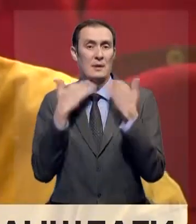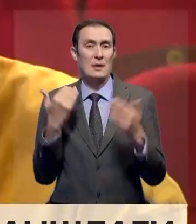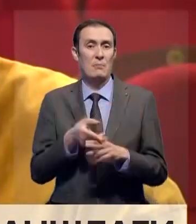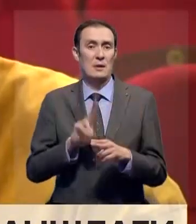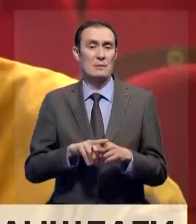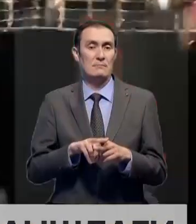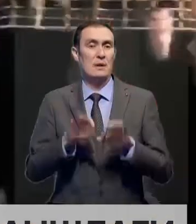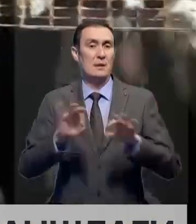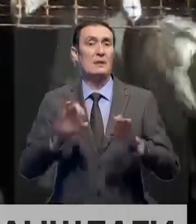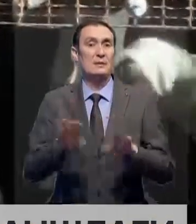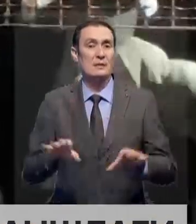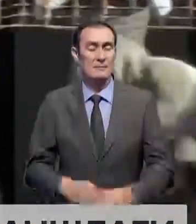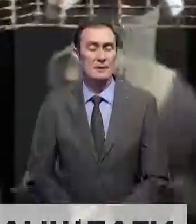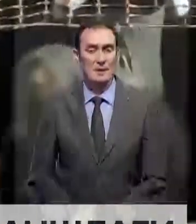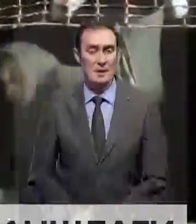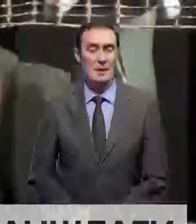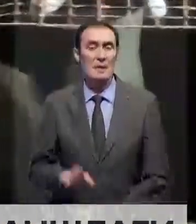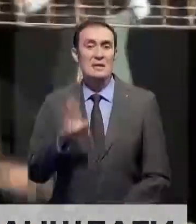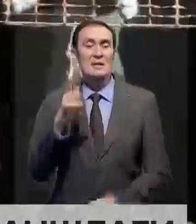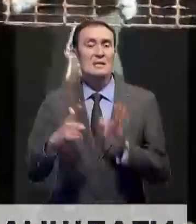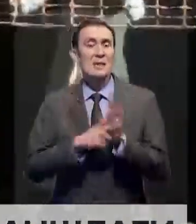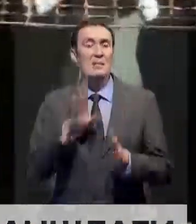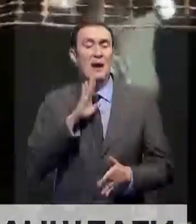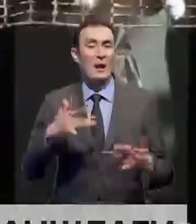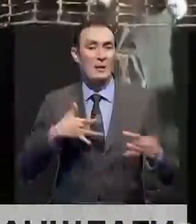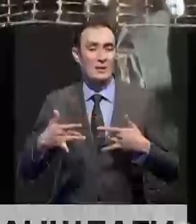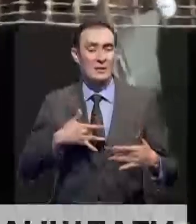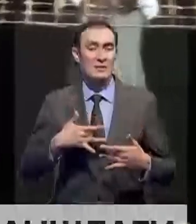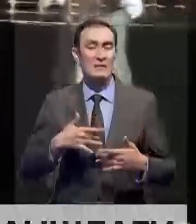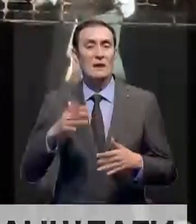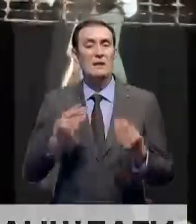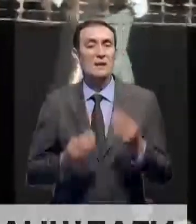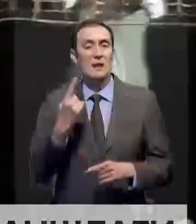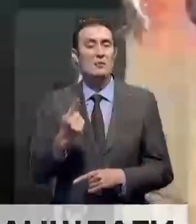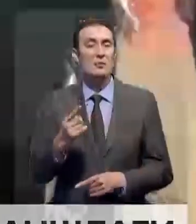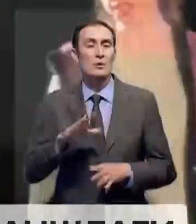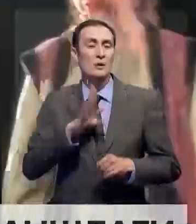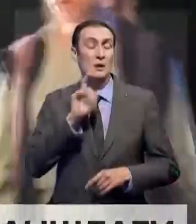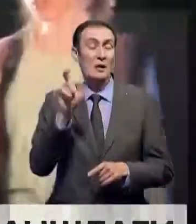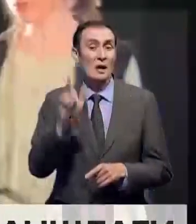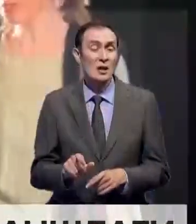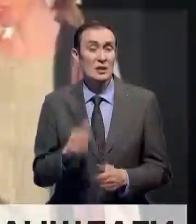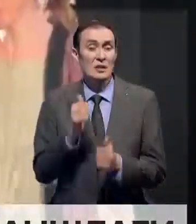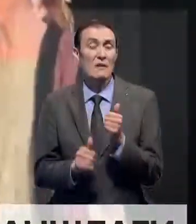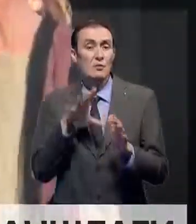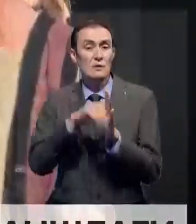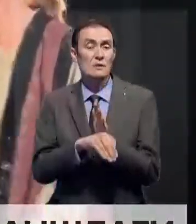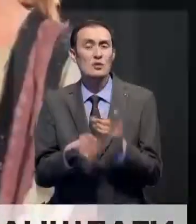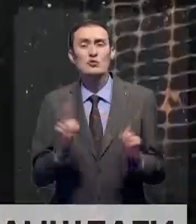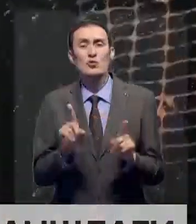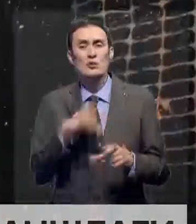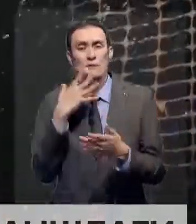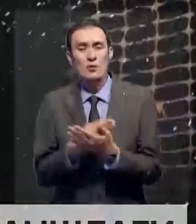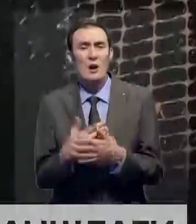этом говорить. 7 актрис в документальной драме «Алжир» играют одну героиню. И каждая привносит в образ что-то